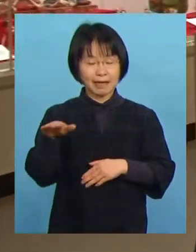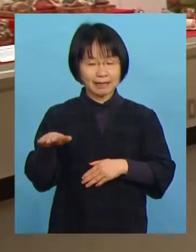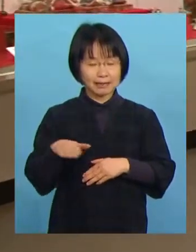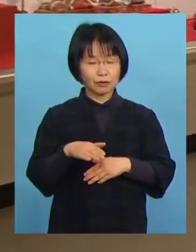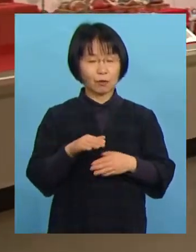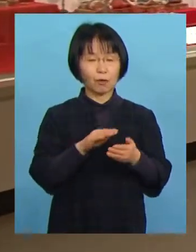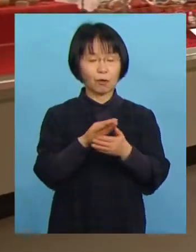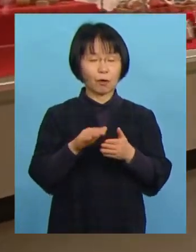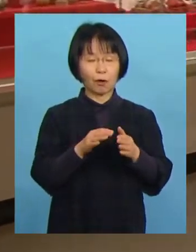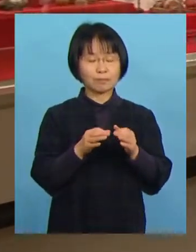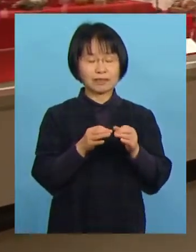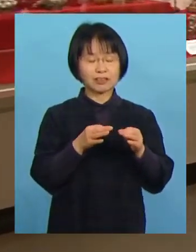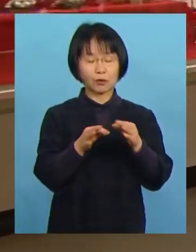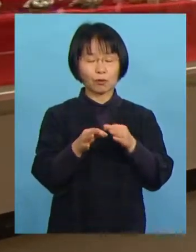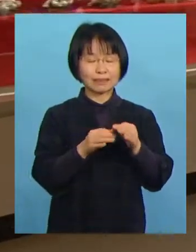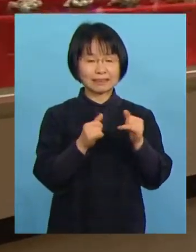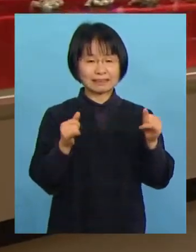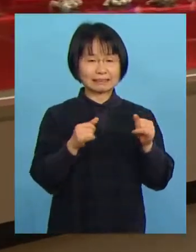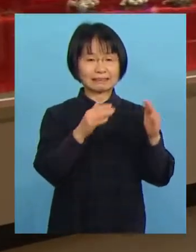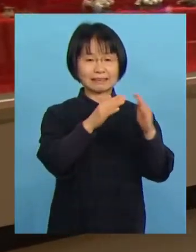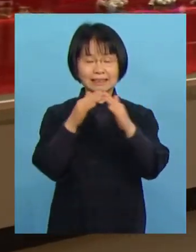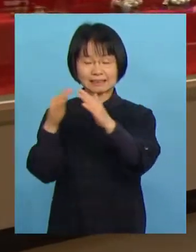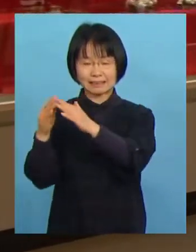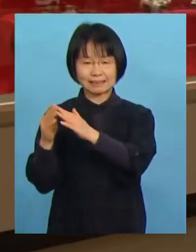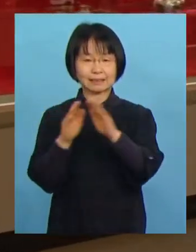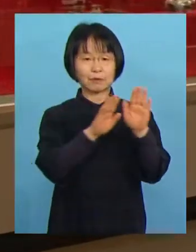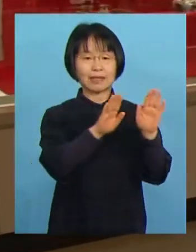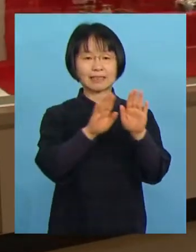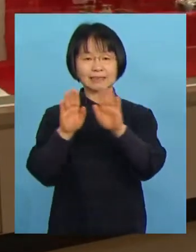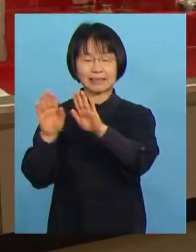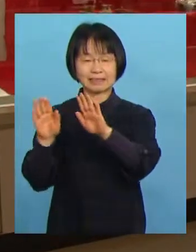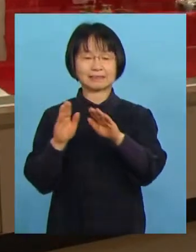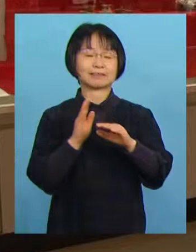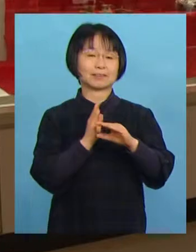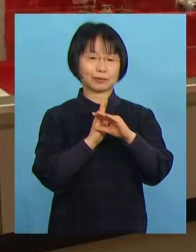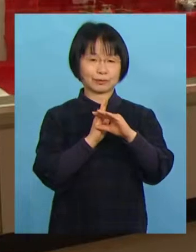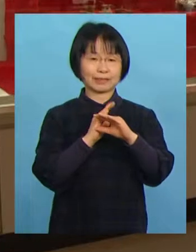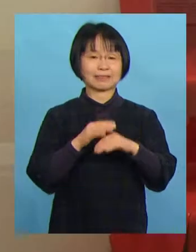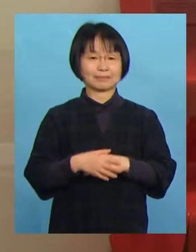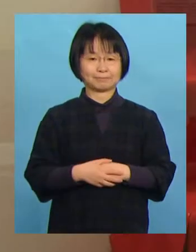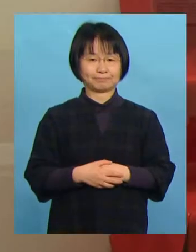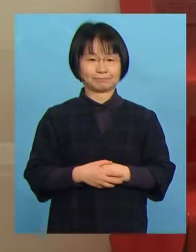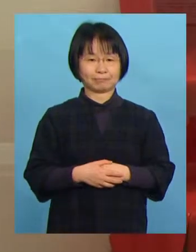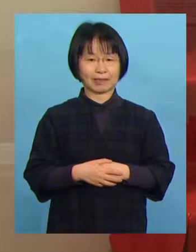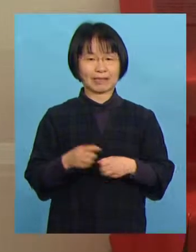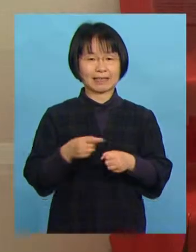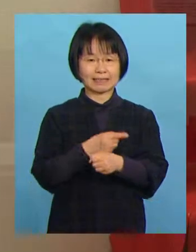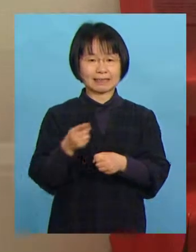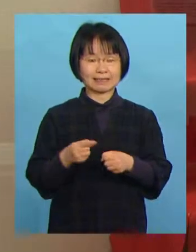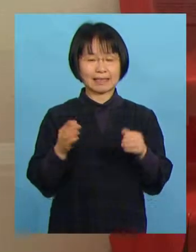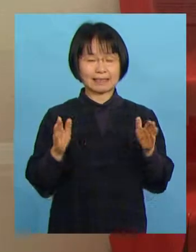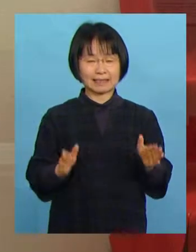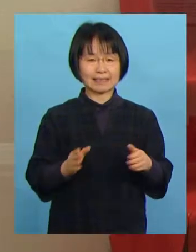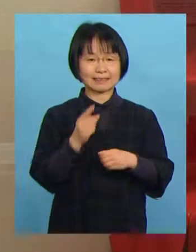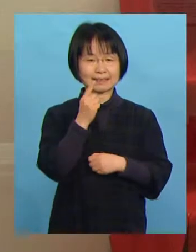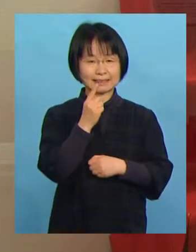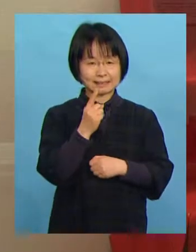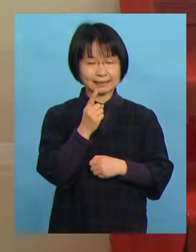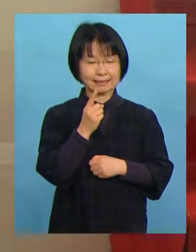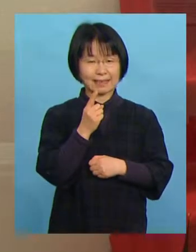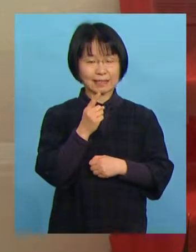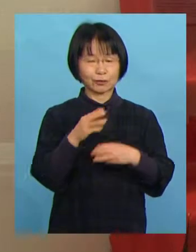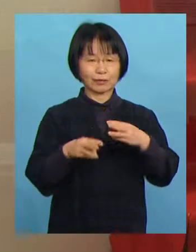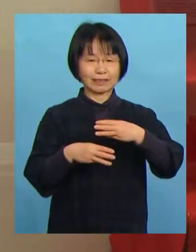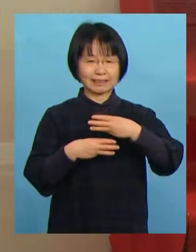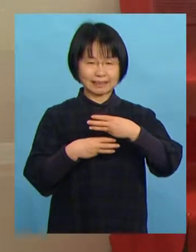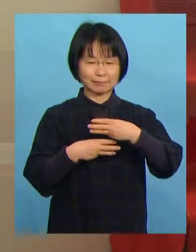商人屋敷や官報館などと一緒におひな様を展示しています。 年に一度の近江商人の里のひな